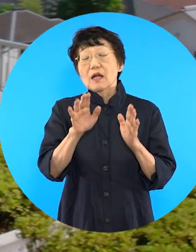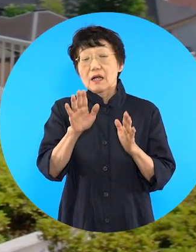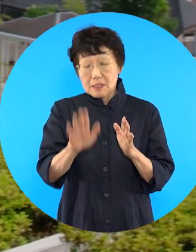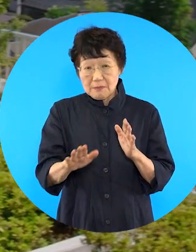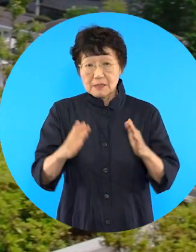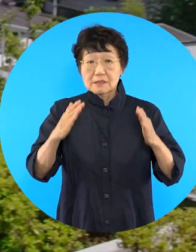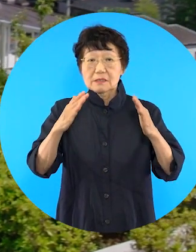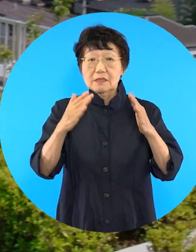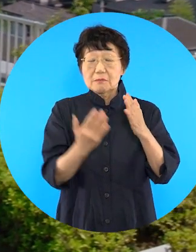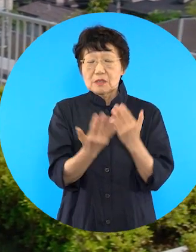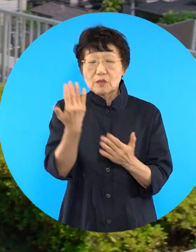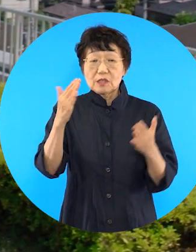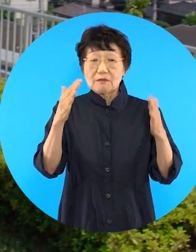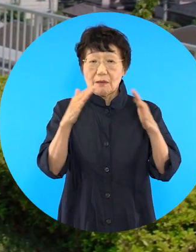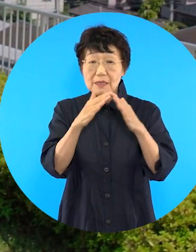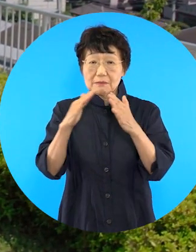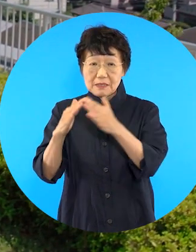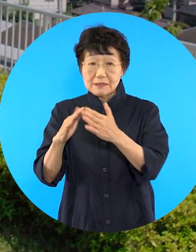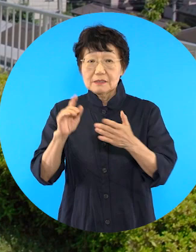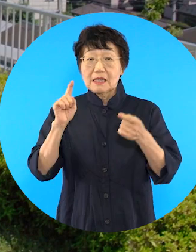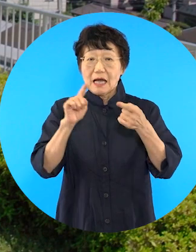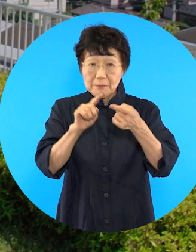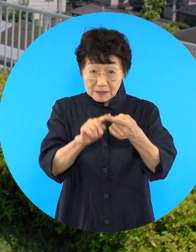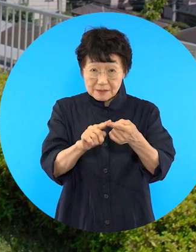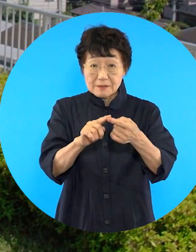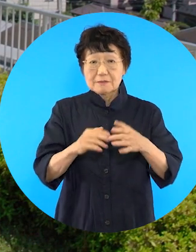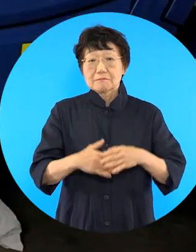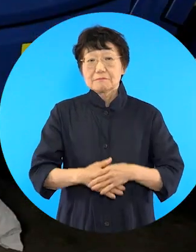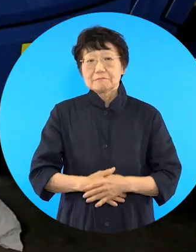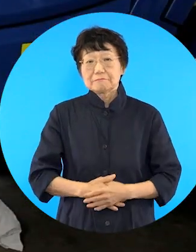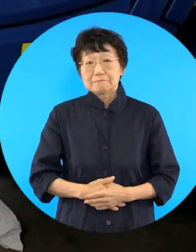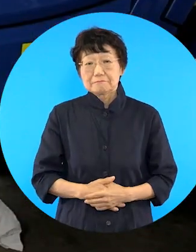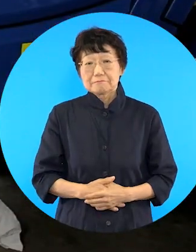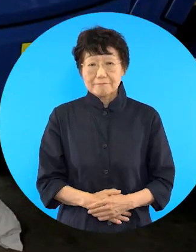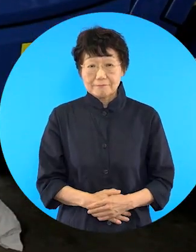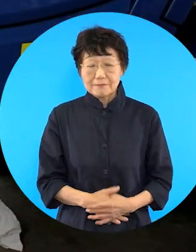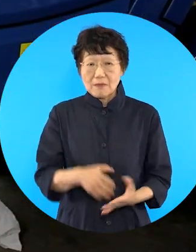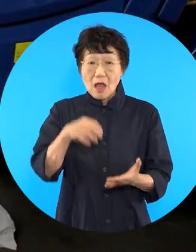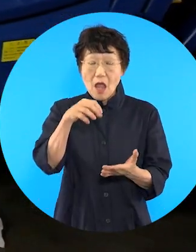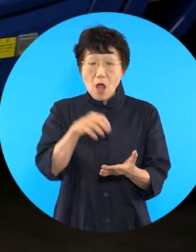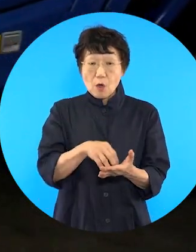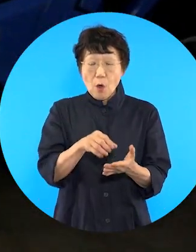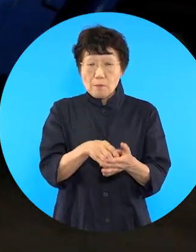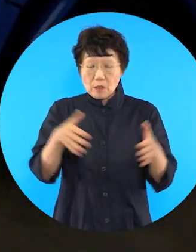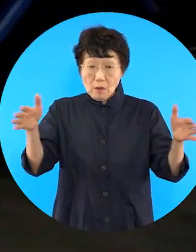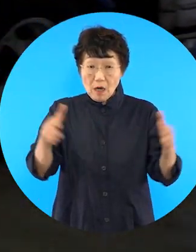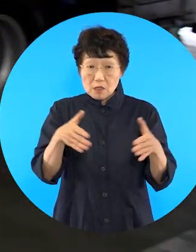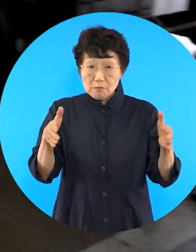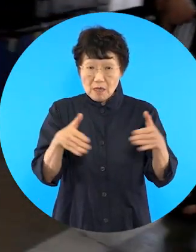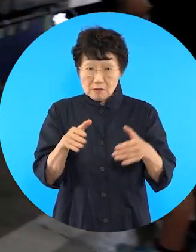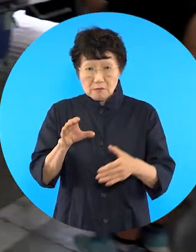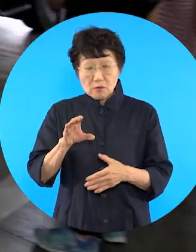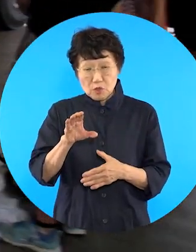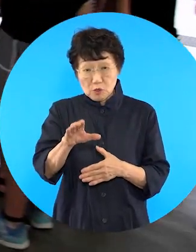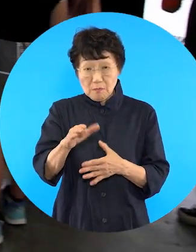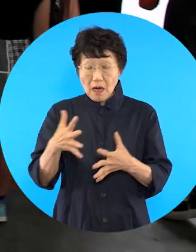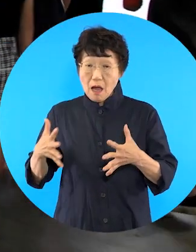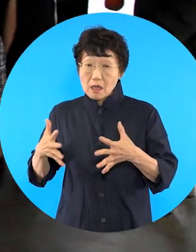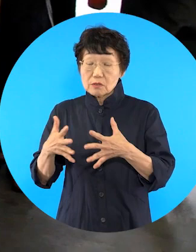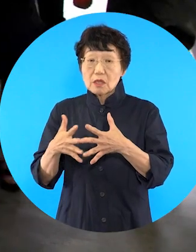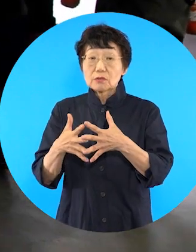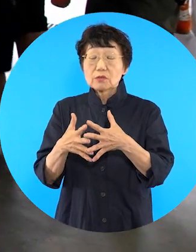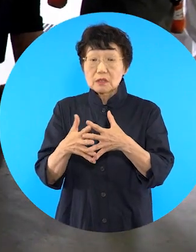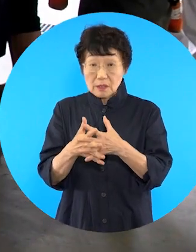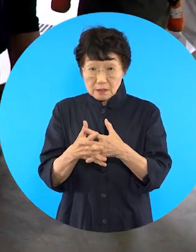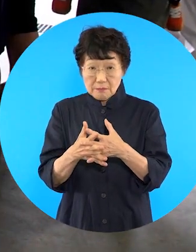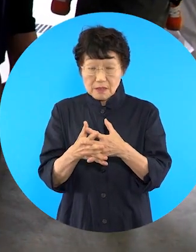った役割を果たしています。 夏休み親子見学会では、 ゴミが